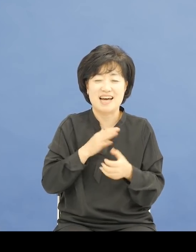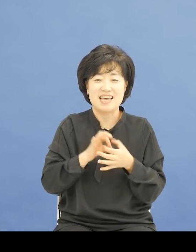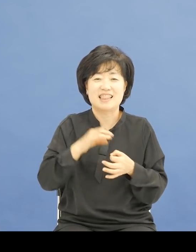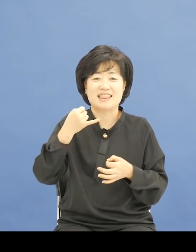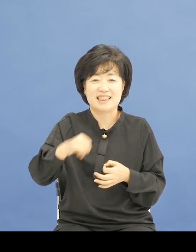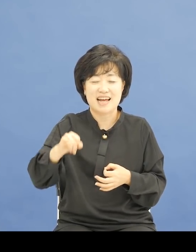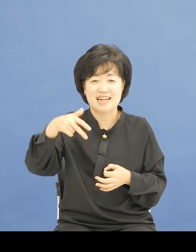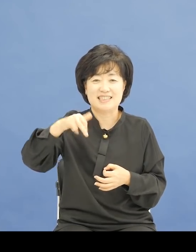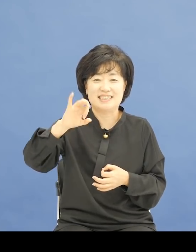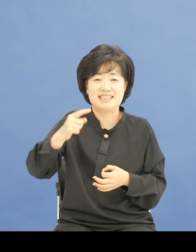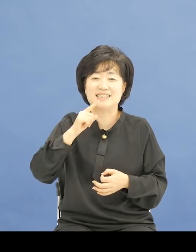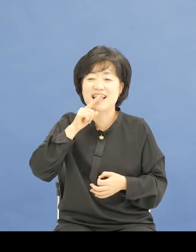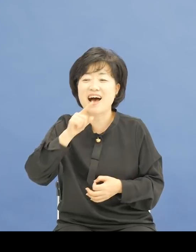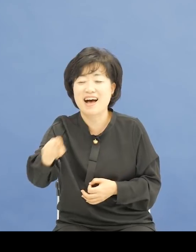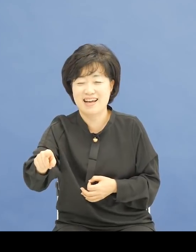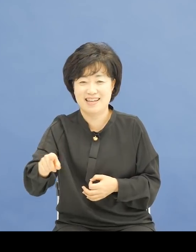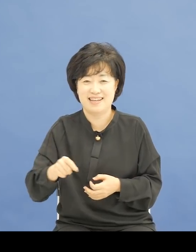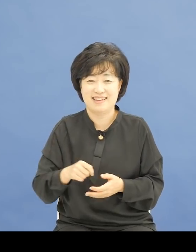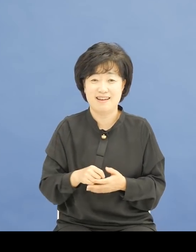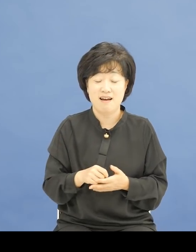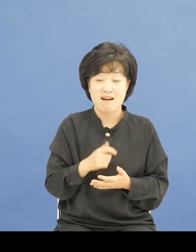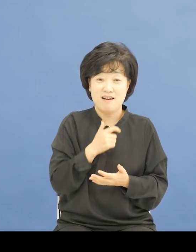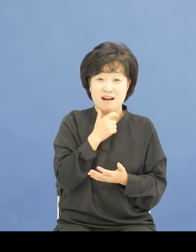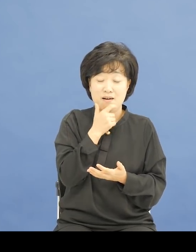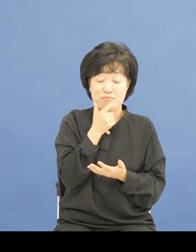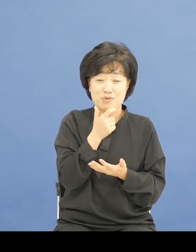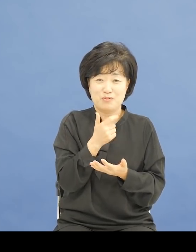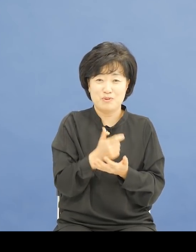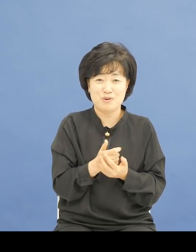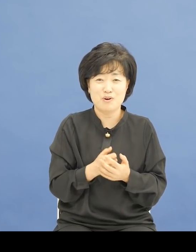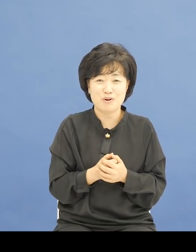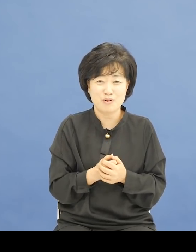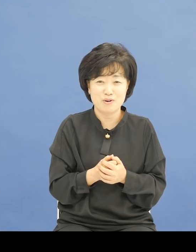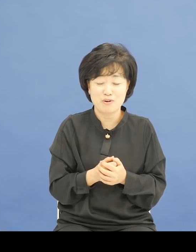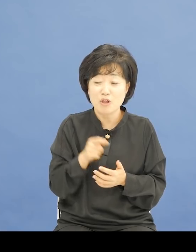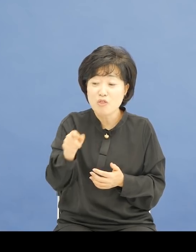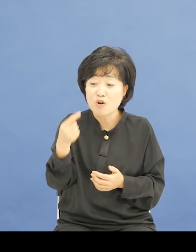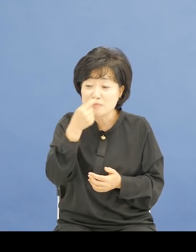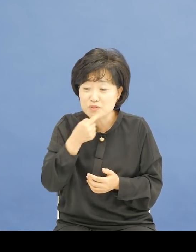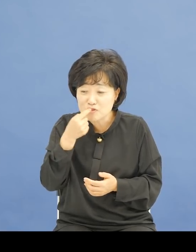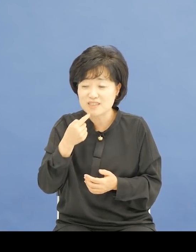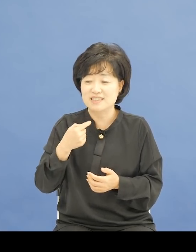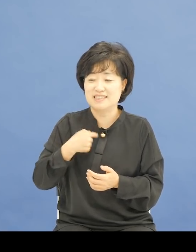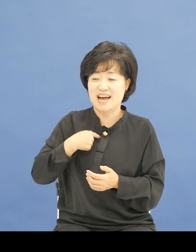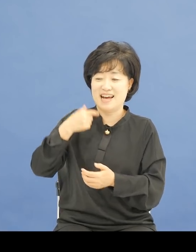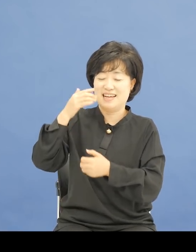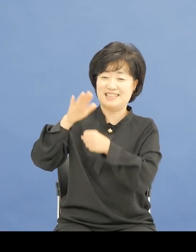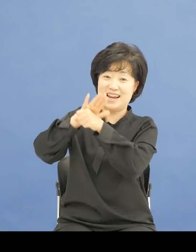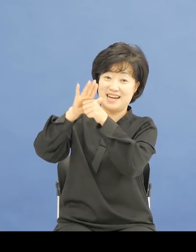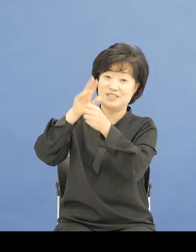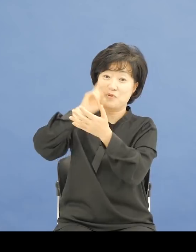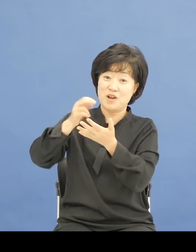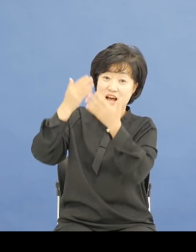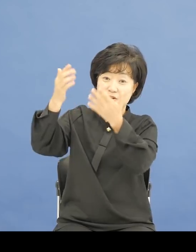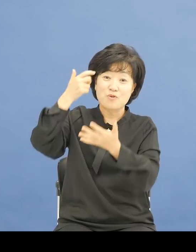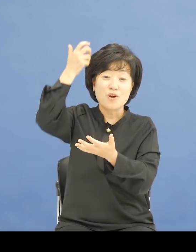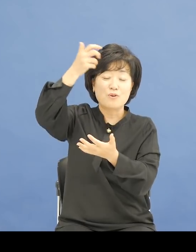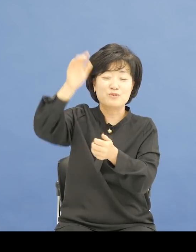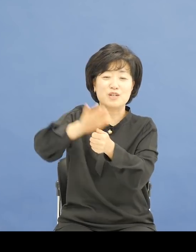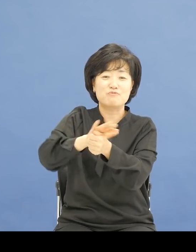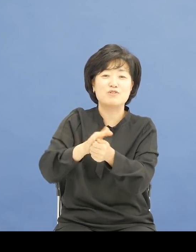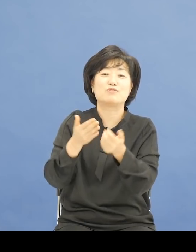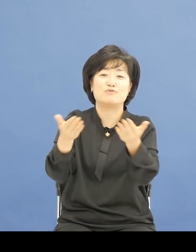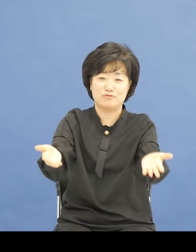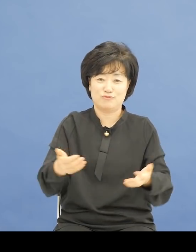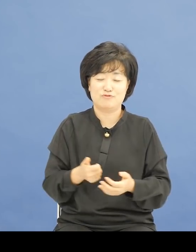딸 지은아. 이거 진짜 감동이네요. 또 울어. 네 입술은 늘 나의 사랑을 노래하고 영혼들에게